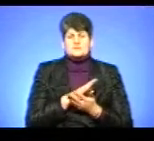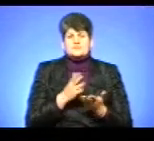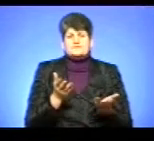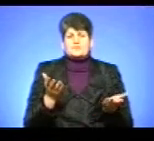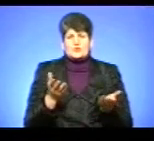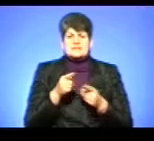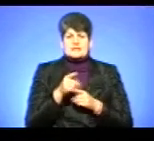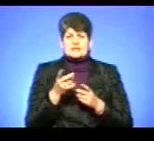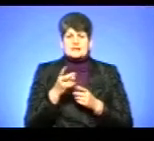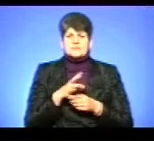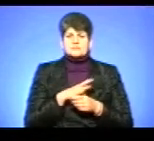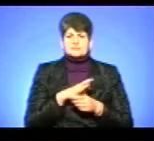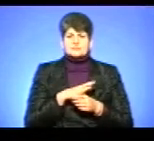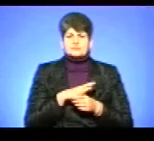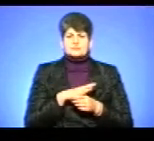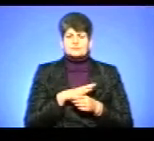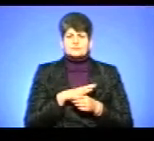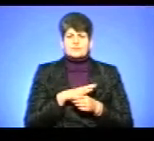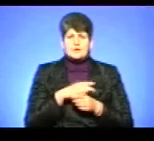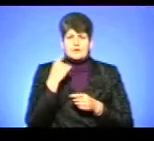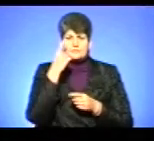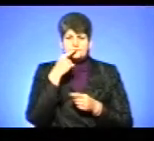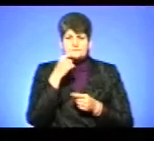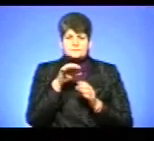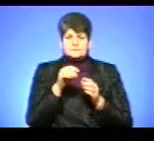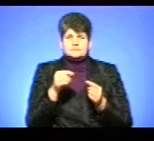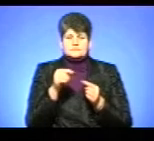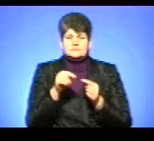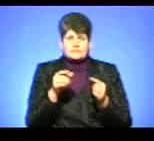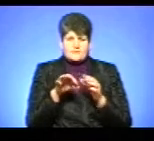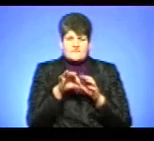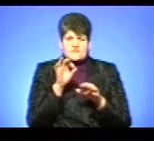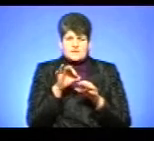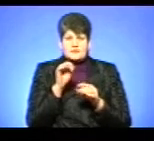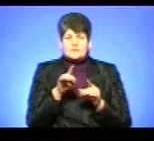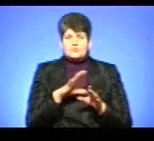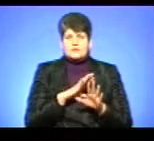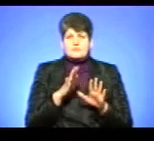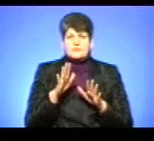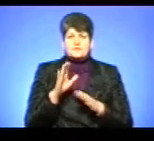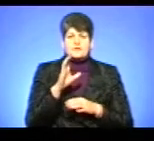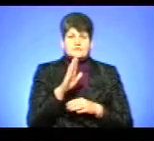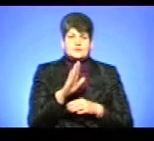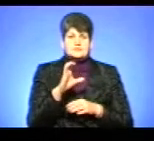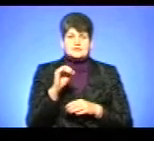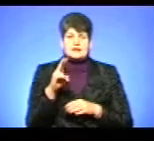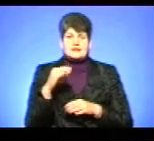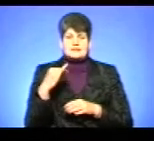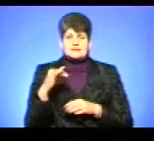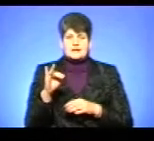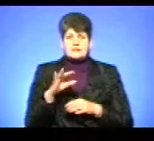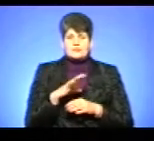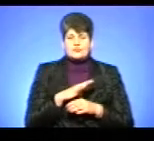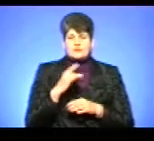З них треба було цю портретну схожість вибрати. І були навіть такі моменти, що от Володимир Сальський, він був на